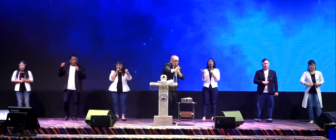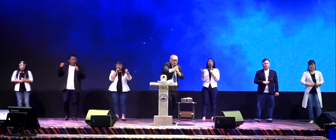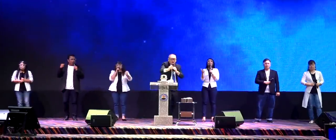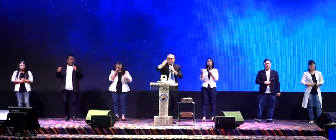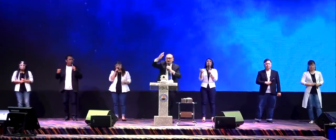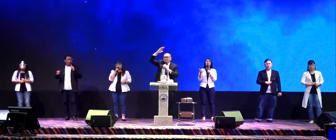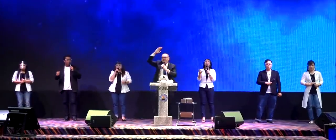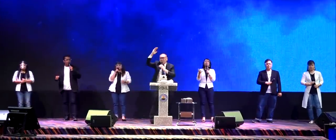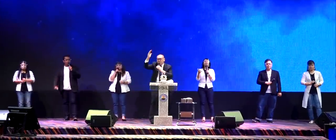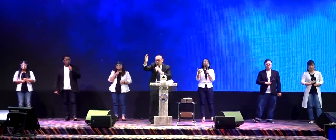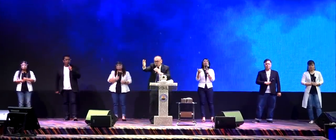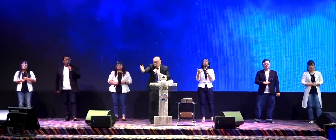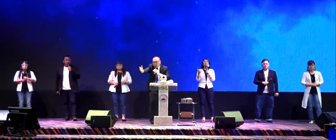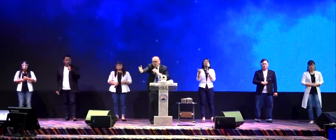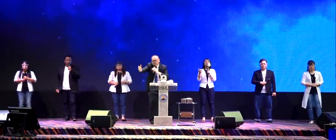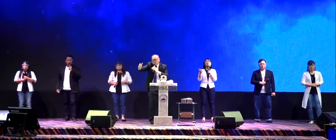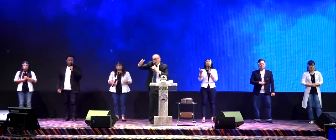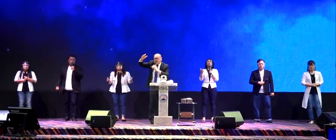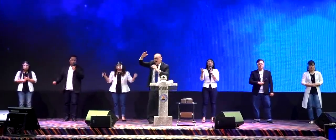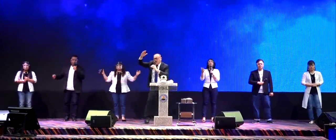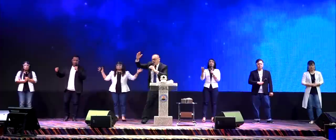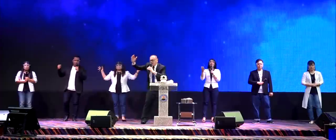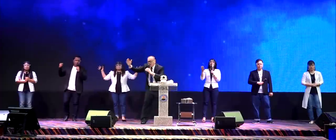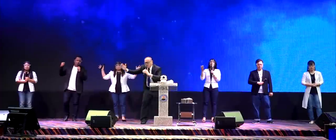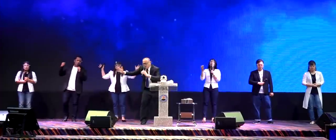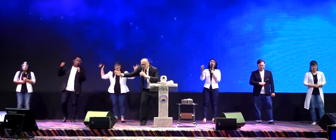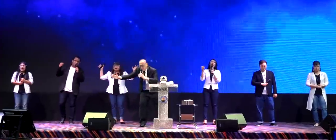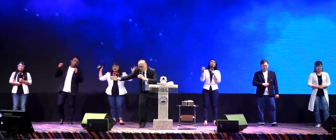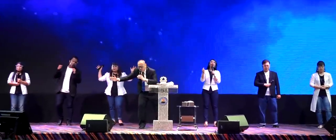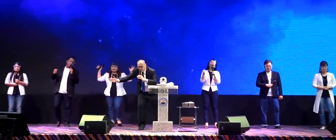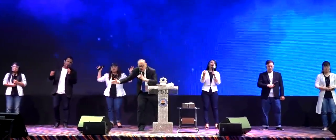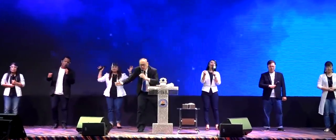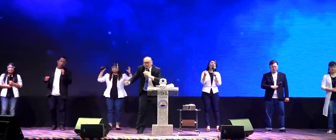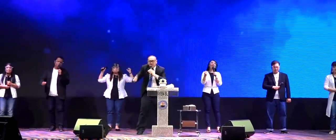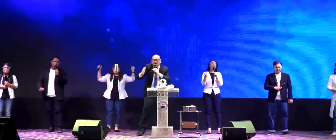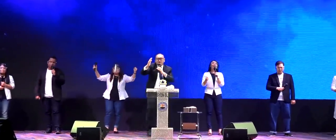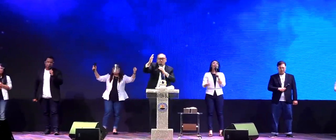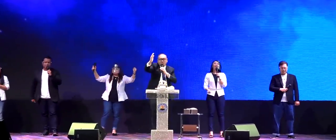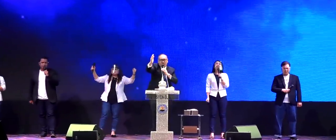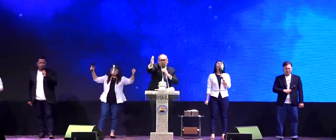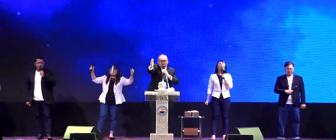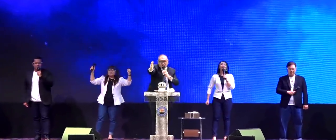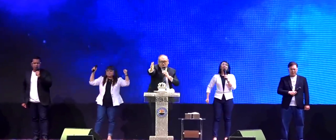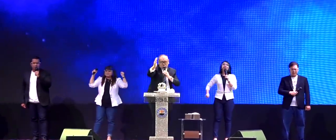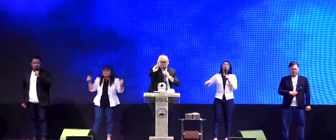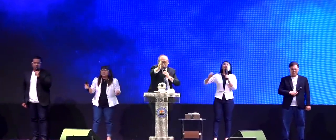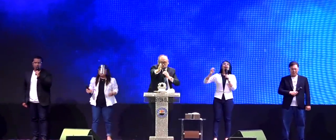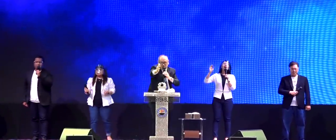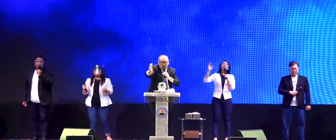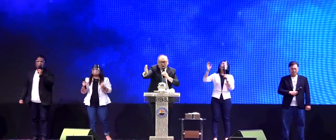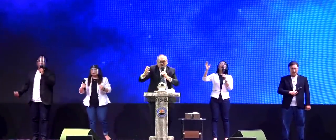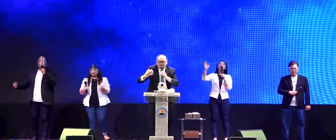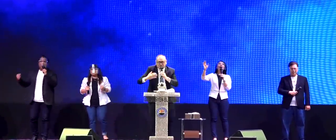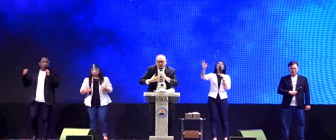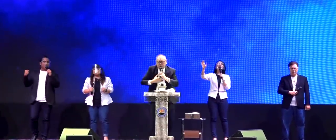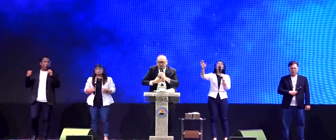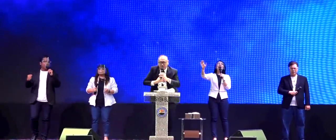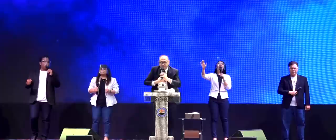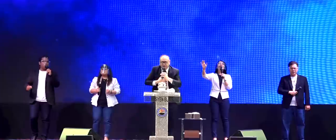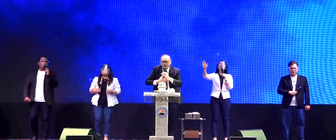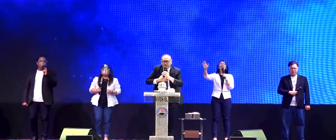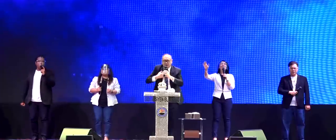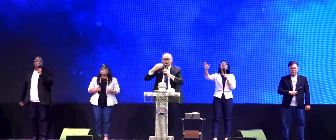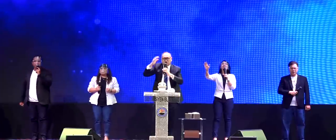Amen, amen, yang amen, membawa amen. Saudara kepada air yang tenang. Yes, amen. Yang menyegarkan jiwa saudara dan amen, saya.